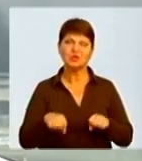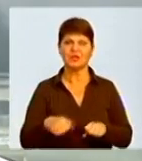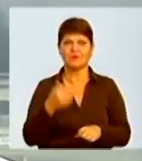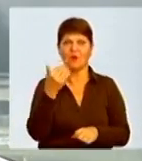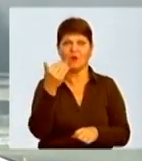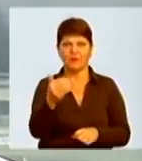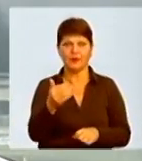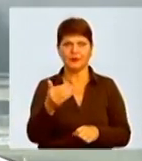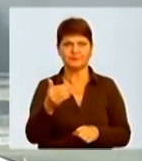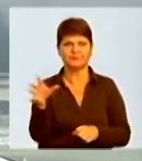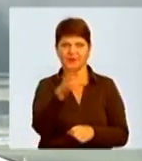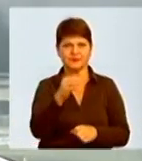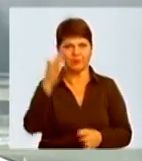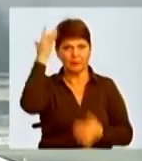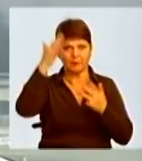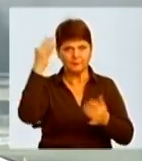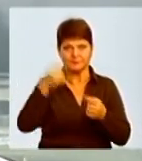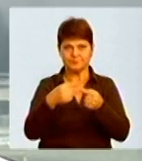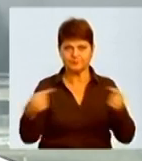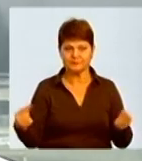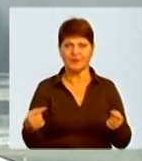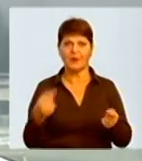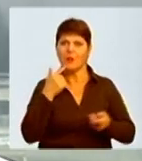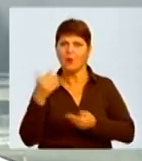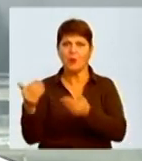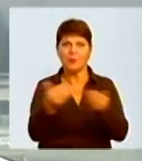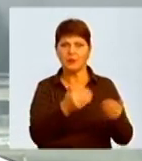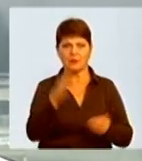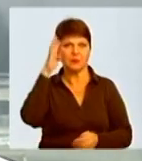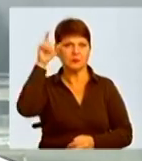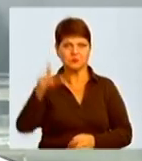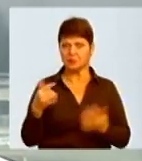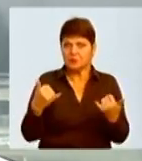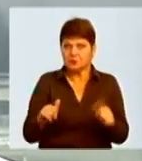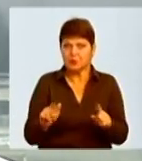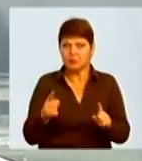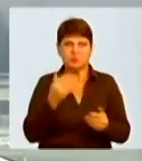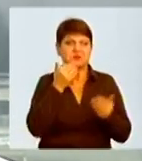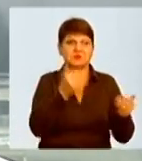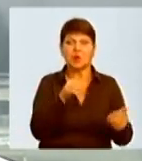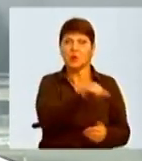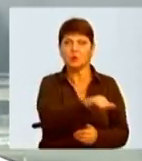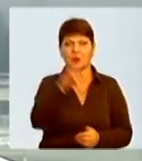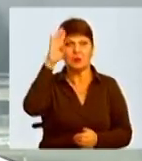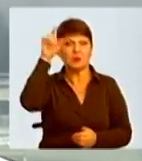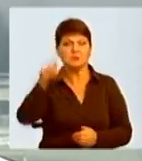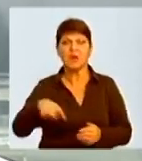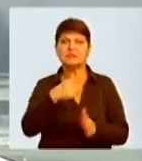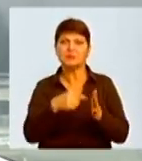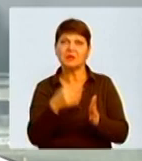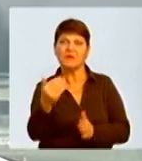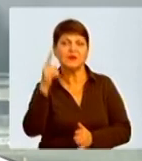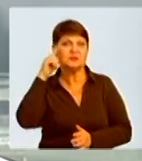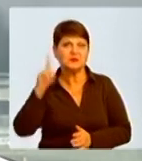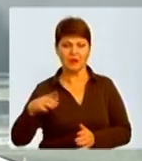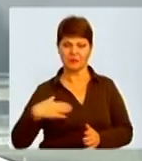міф для багатьох наших глядачів. Коли я проводила опитування, то чоловіки дуже дивувалися, чому я звертаюся до них із запитанням, що ви знаєте про рак